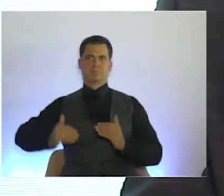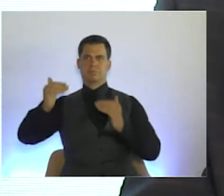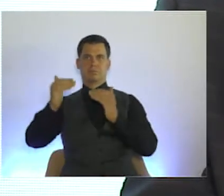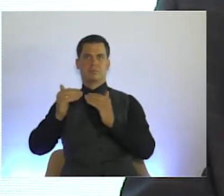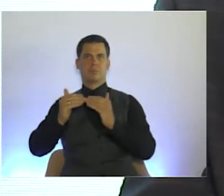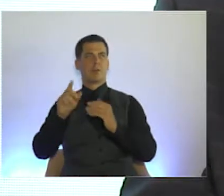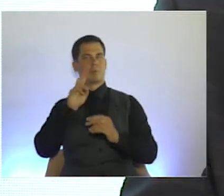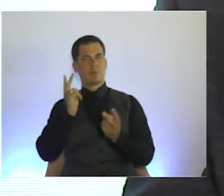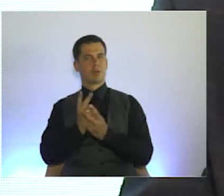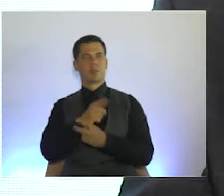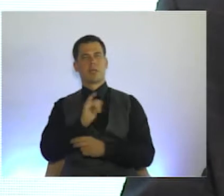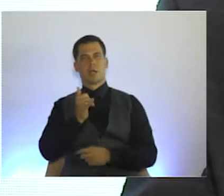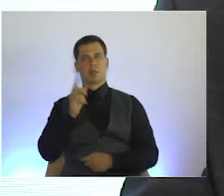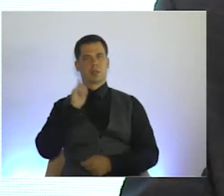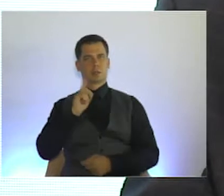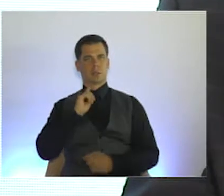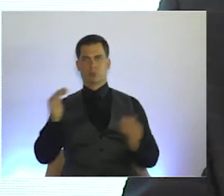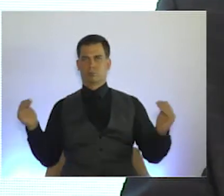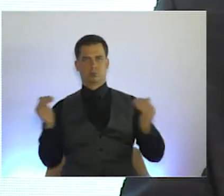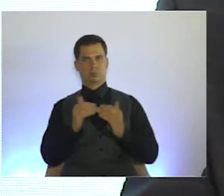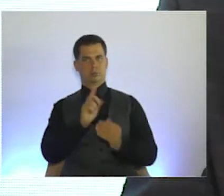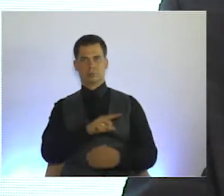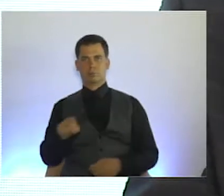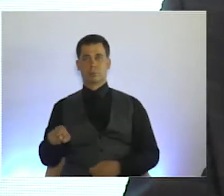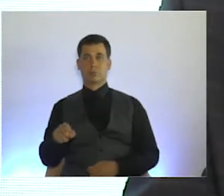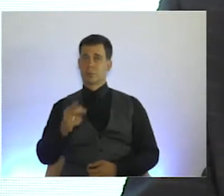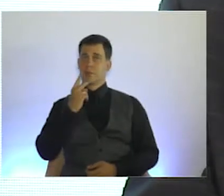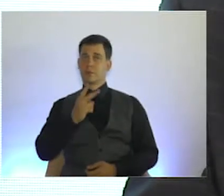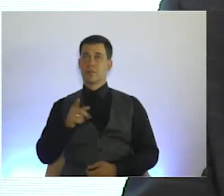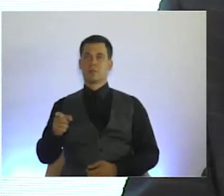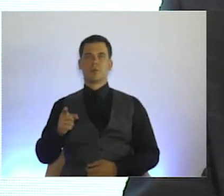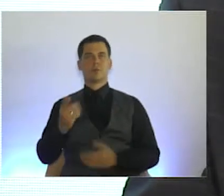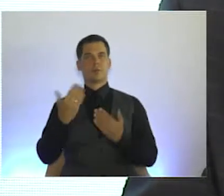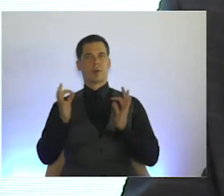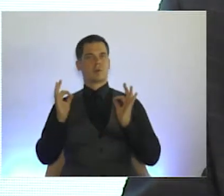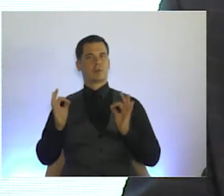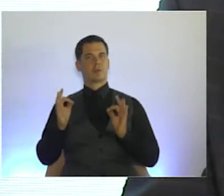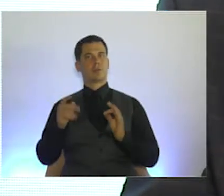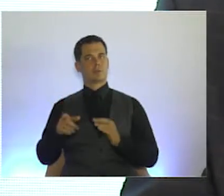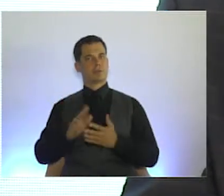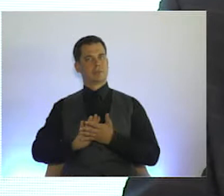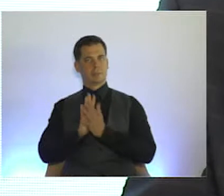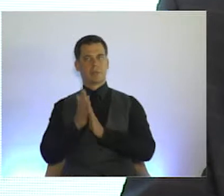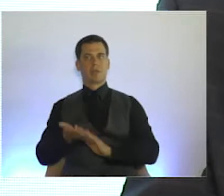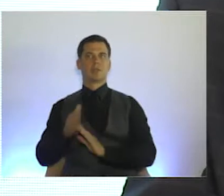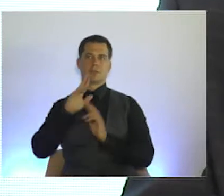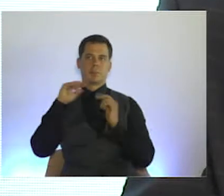no naprawdę dobrej szkoły średniej, co pokazuje, że z jednej strony jest pewien renesans, jeżeli chodzi